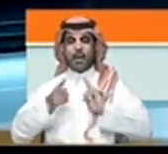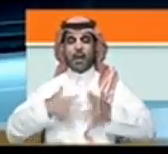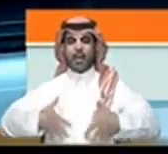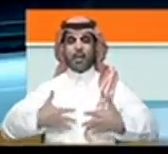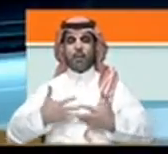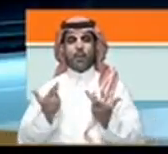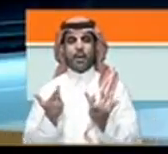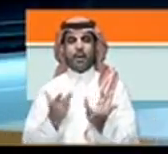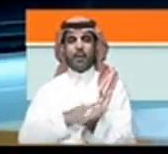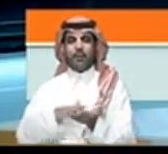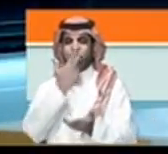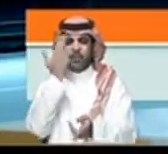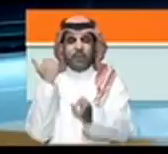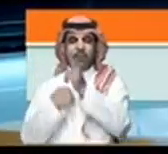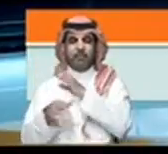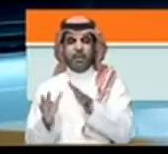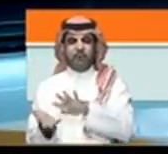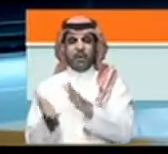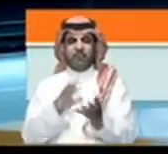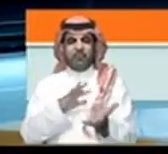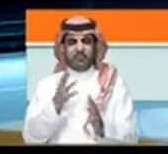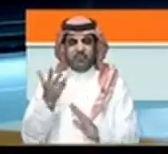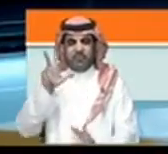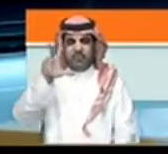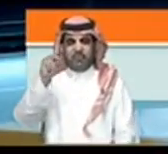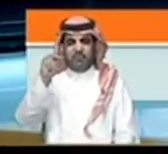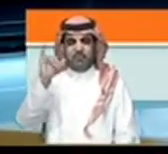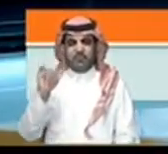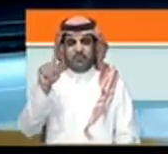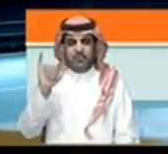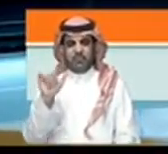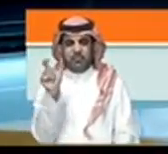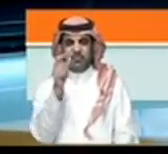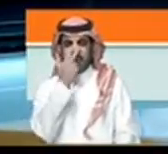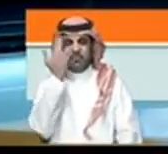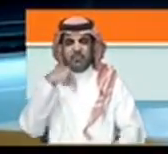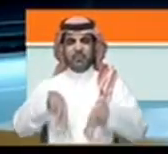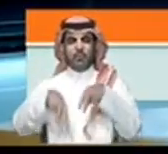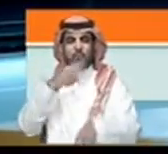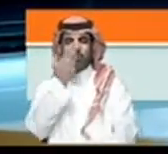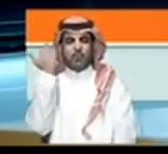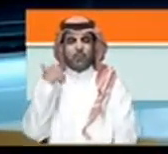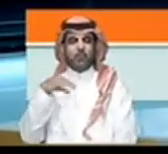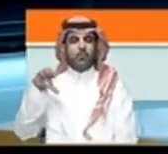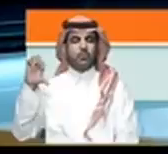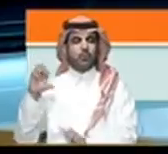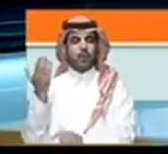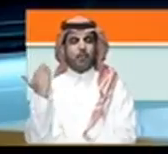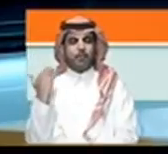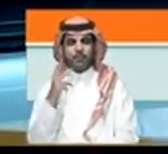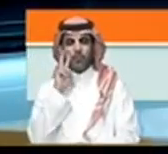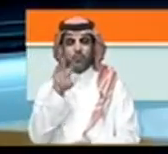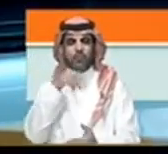جيل الطيبين ويرمز هذا المهرجان الى جيل الثمانينيات والتسعينيات من القرن الماضي تفاصيل